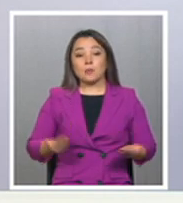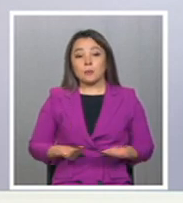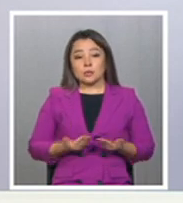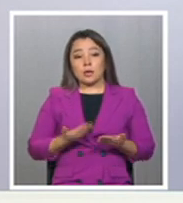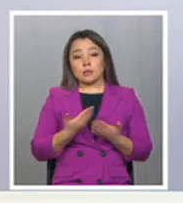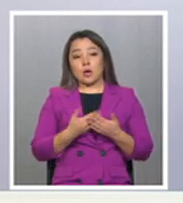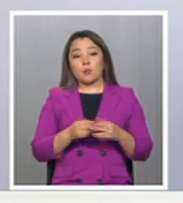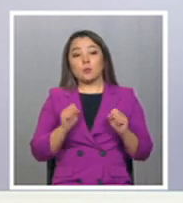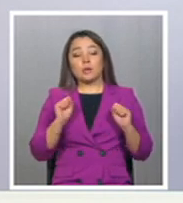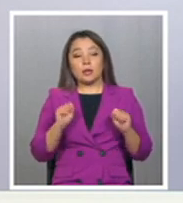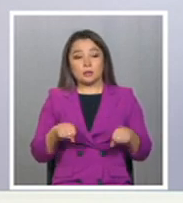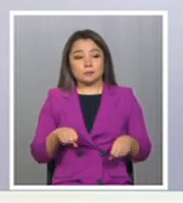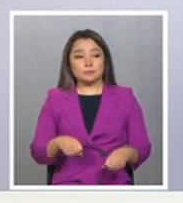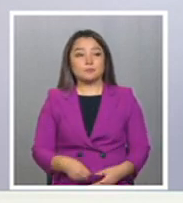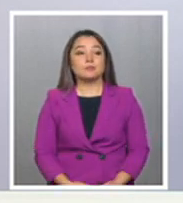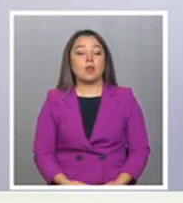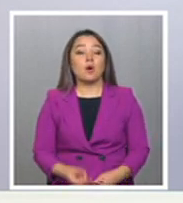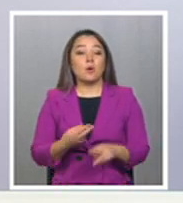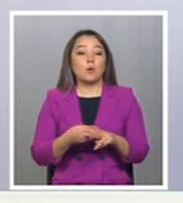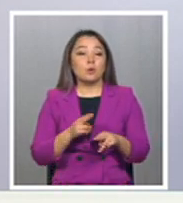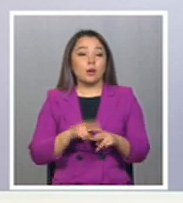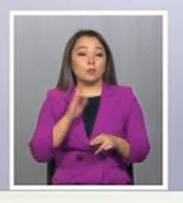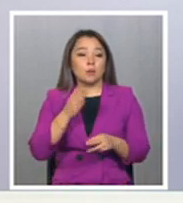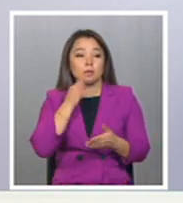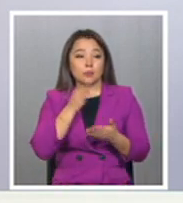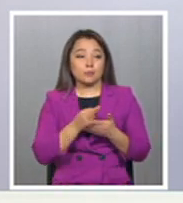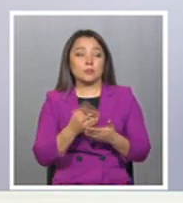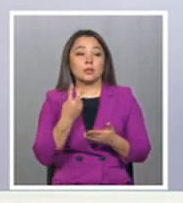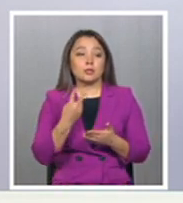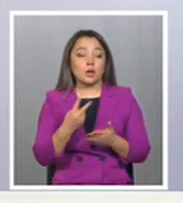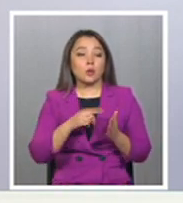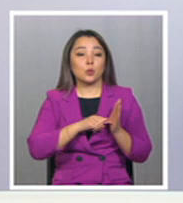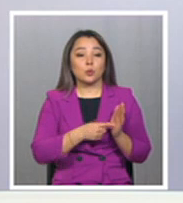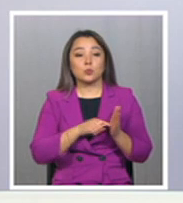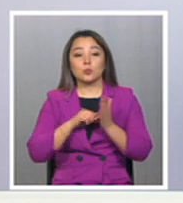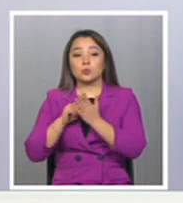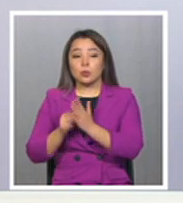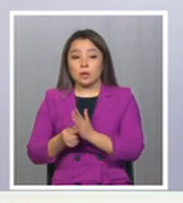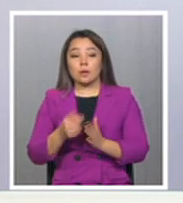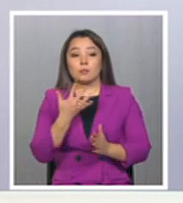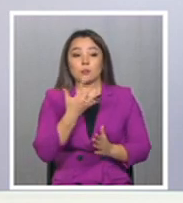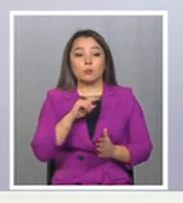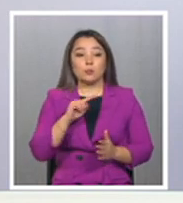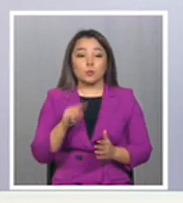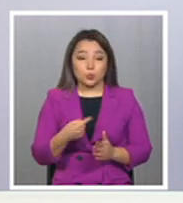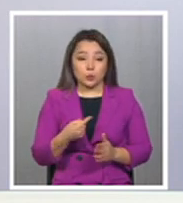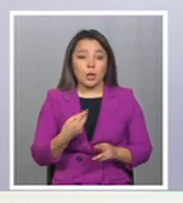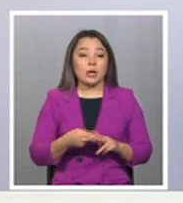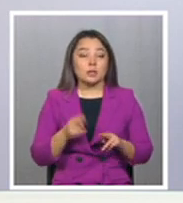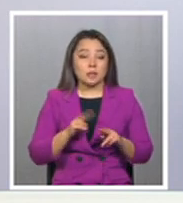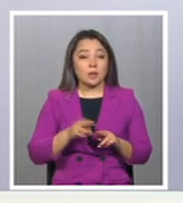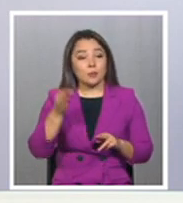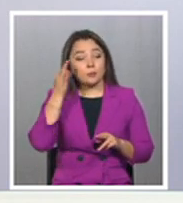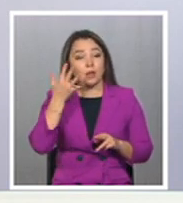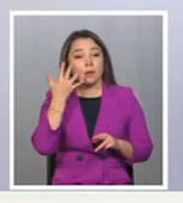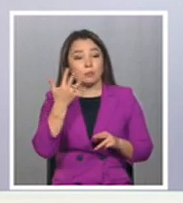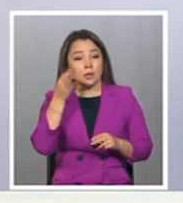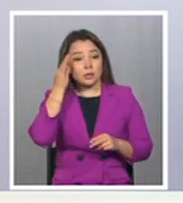келтіруге болады. Жақсы, олай болса біз айттық, екі нүктеміздің арасы 5 бүтін, ал осы 5